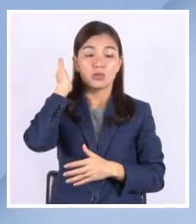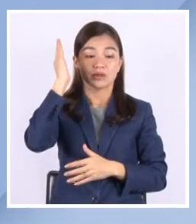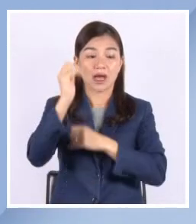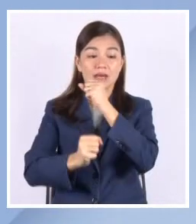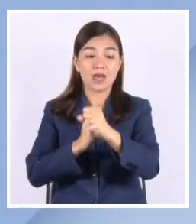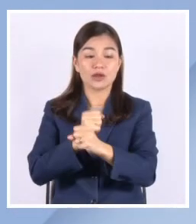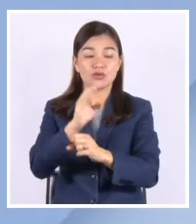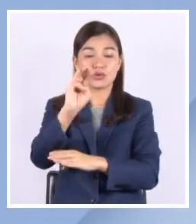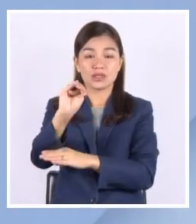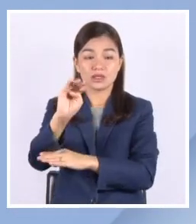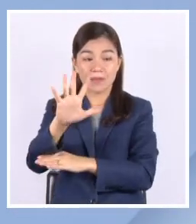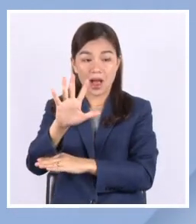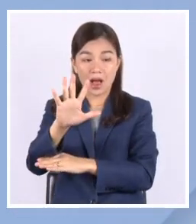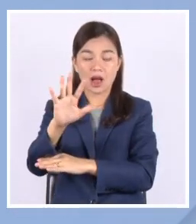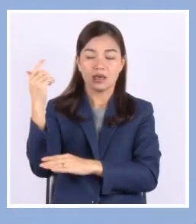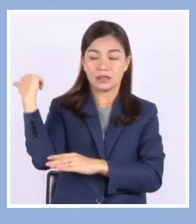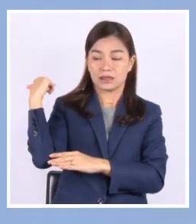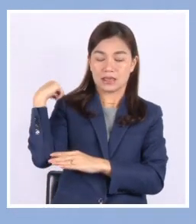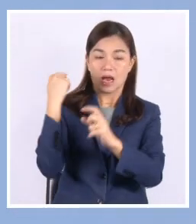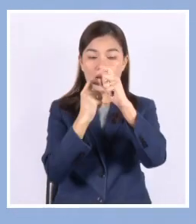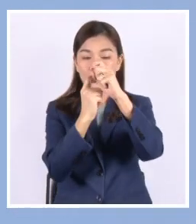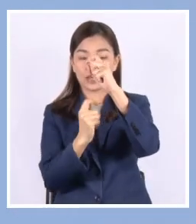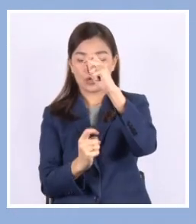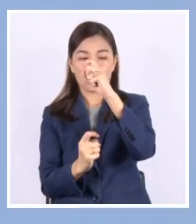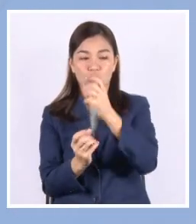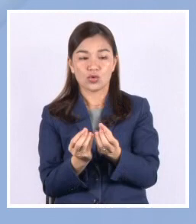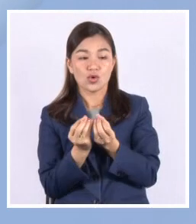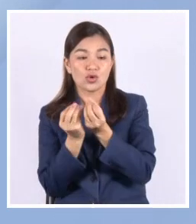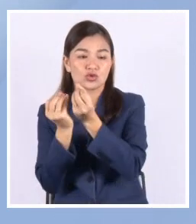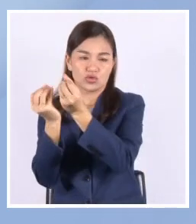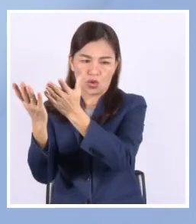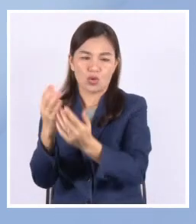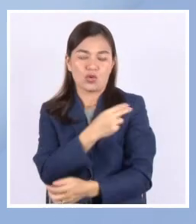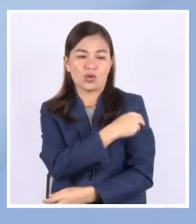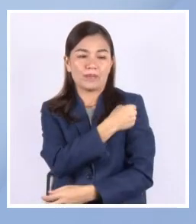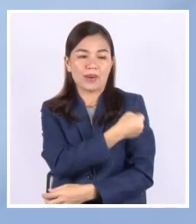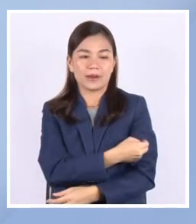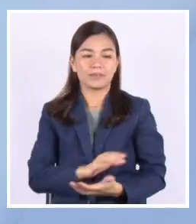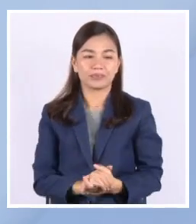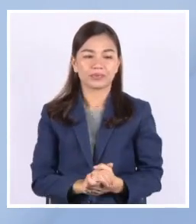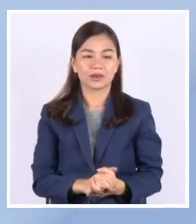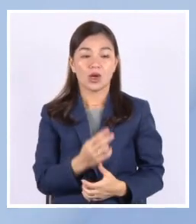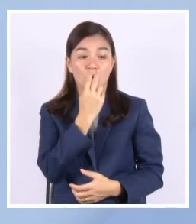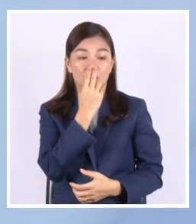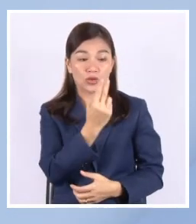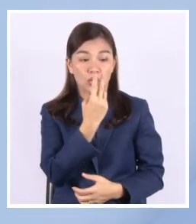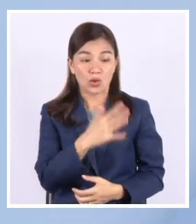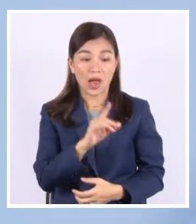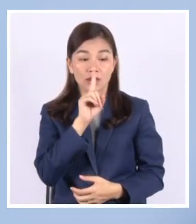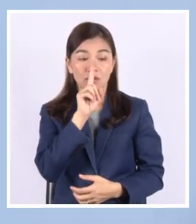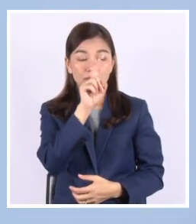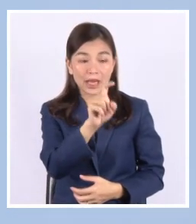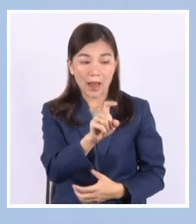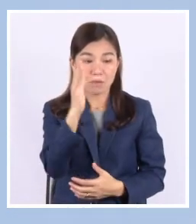จ็บที่กระดูกสันหลังก็รีบนำตัวส่งโรงพยาบาลเปาโลเกษตรไปนะคะก็สอบสวนเนี่ยทราบว่าทางคนขับรถคือนายณ